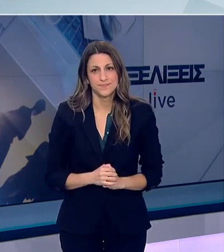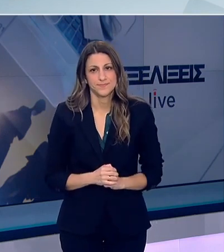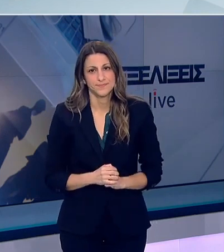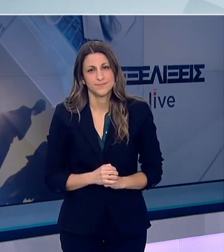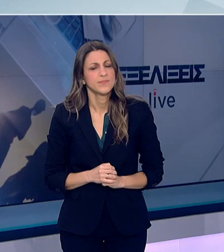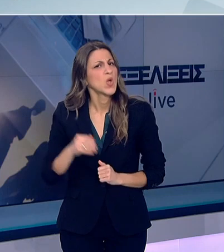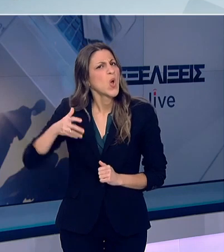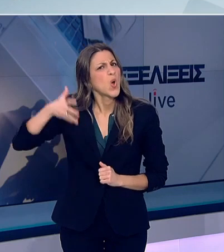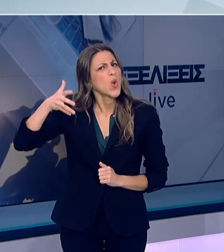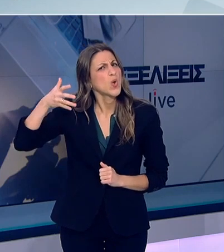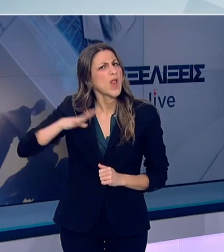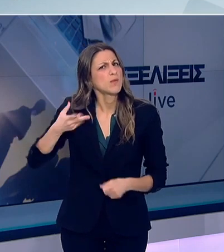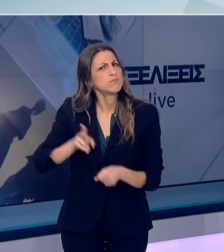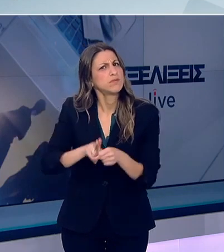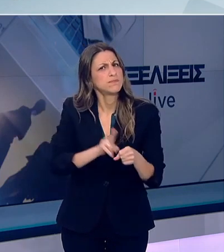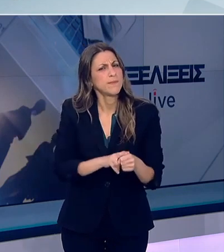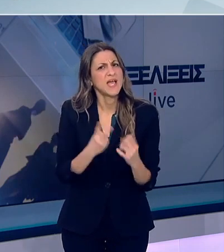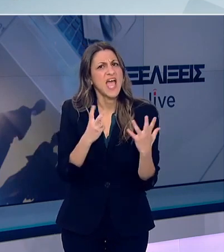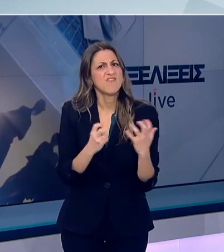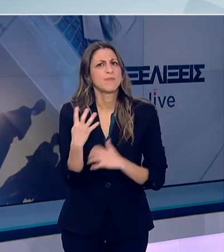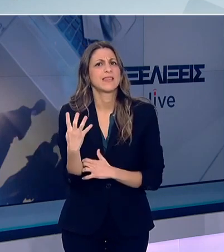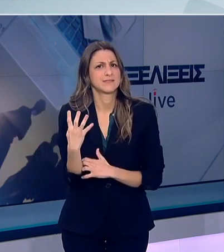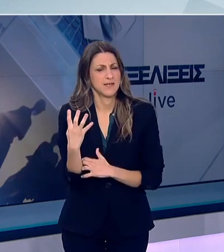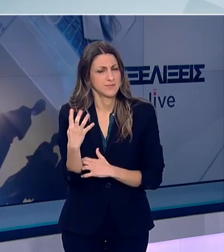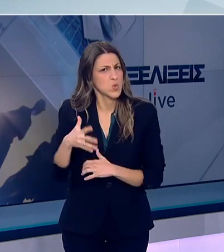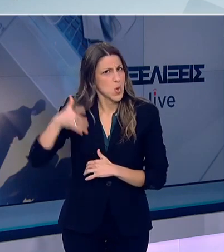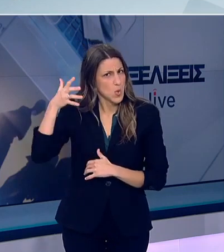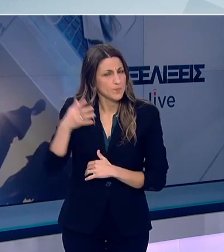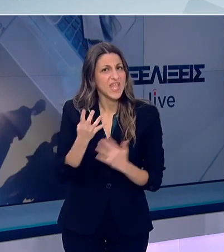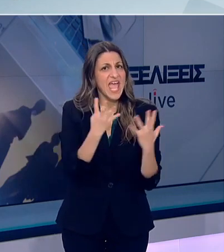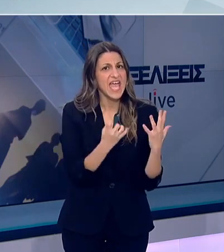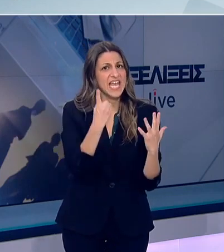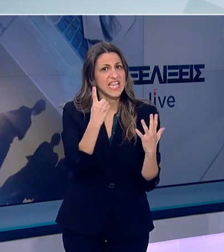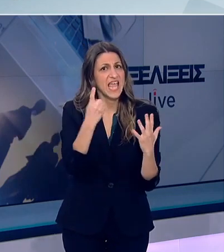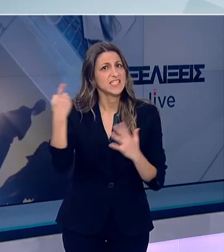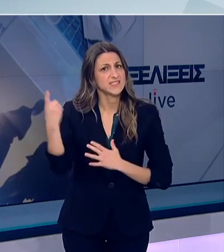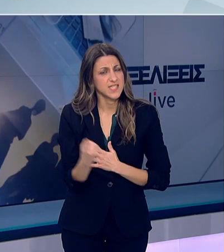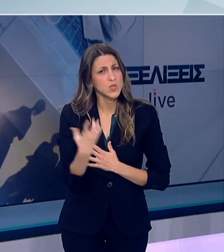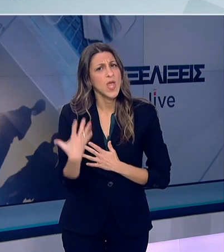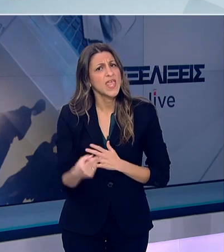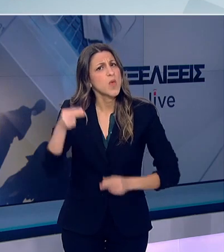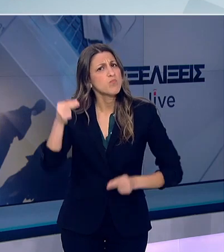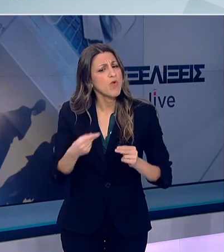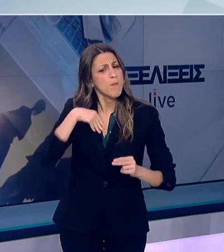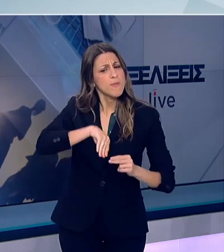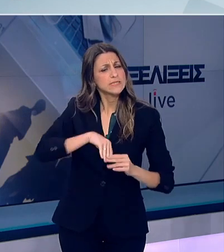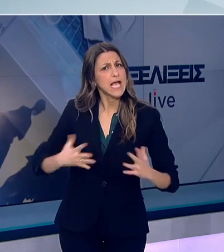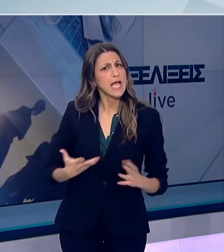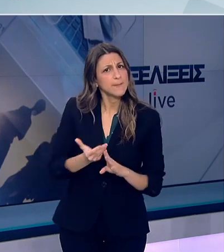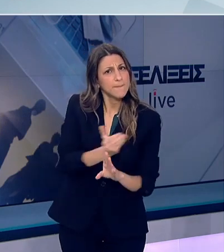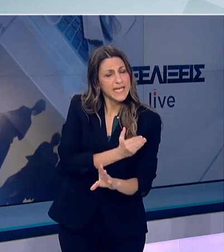Η διάμεση ηλικία των θανάτων συμπολιτών μας ήταν τα 74 έτη και το 91% είχε κάποιο υποκείμενο νόσημα ή και ηλικία 70 ετών και άνω.